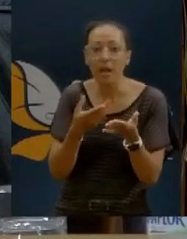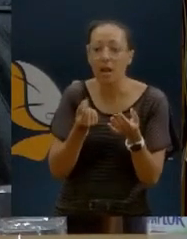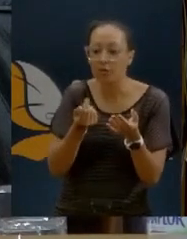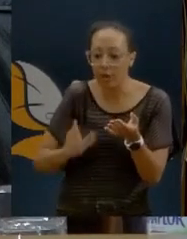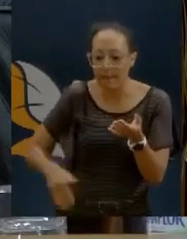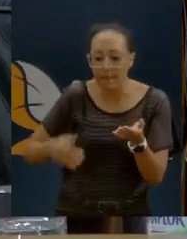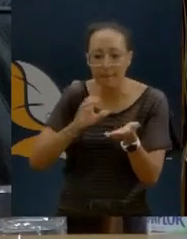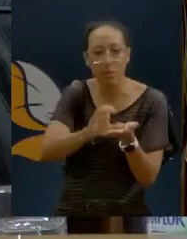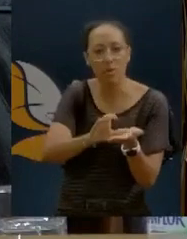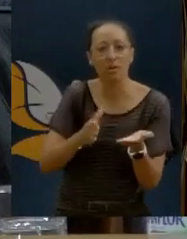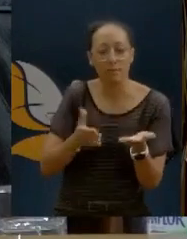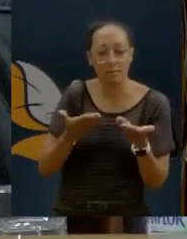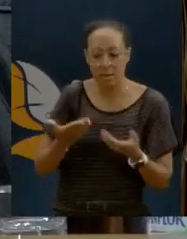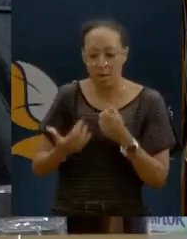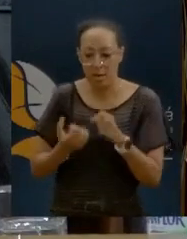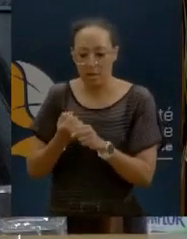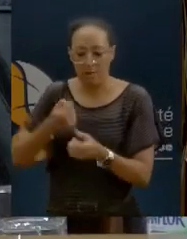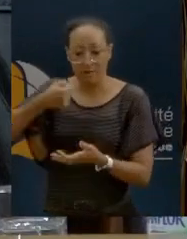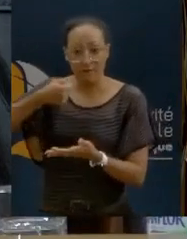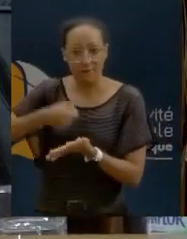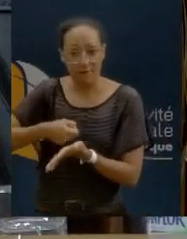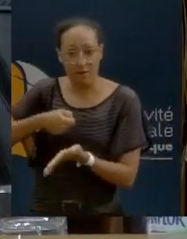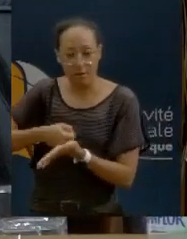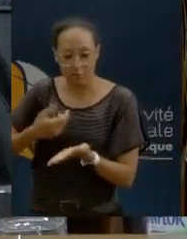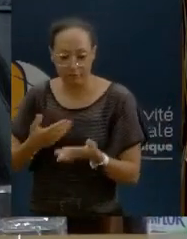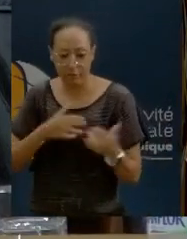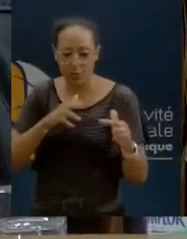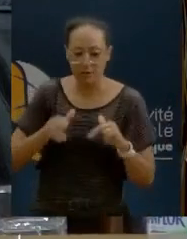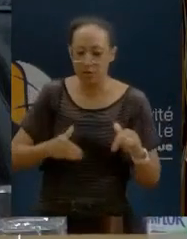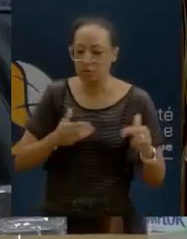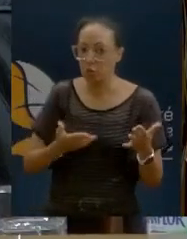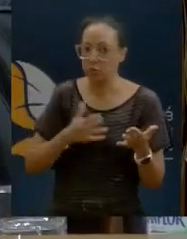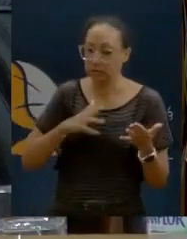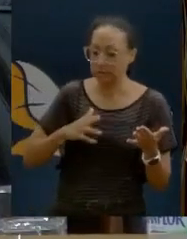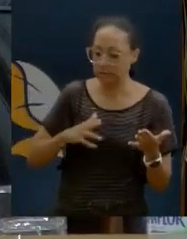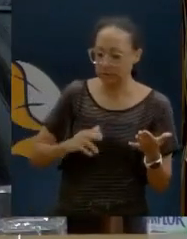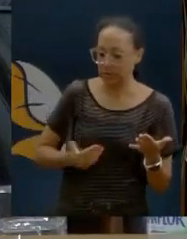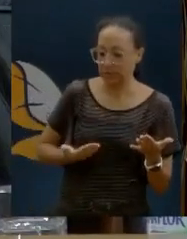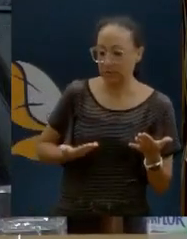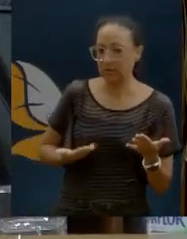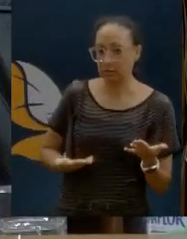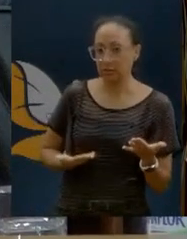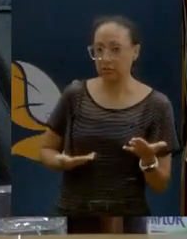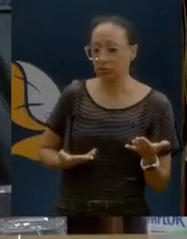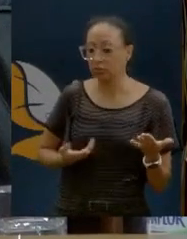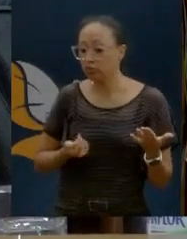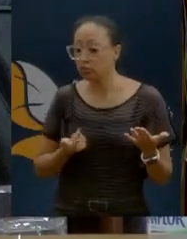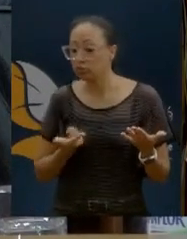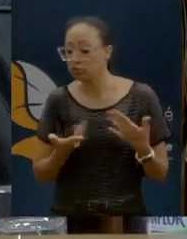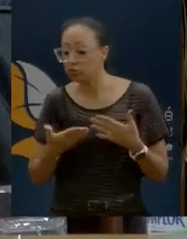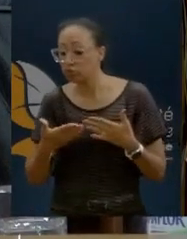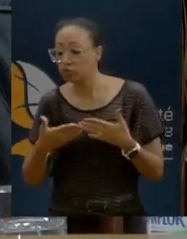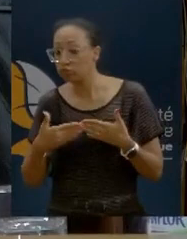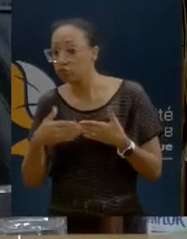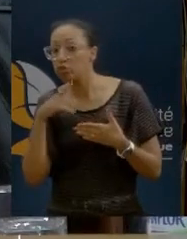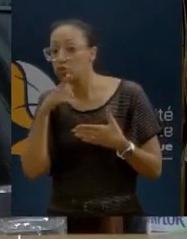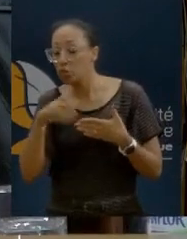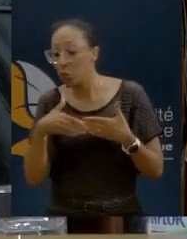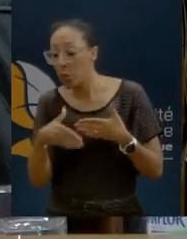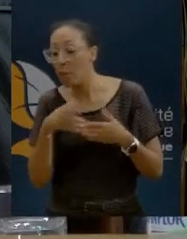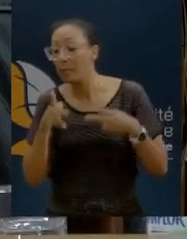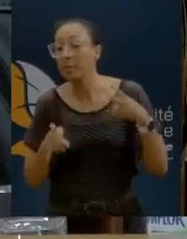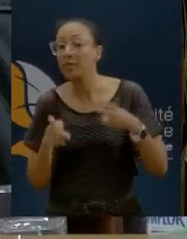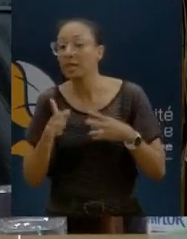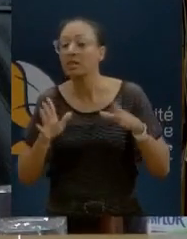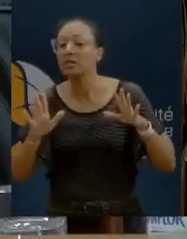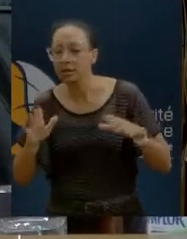en fin d'année, la convention financière sera signée dans les prochains jours, peut-être,